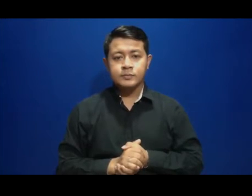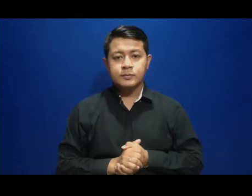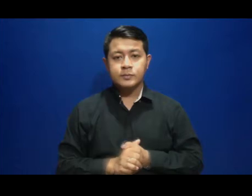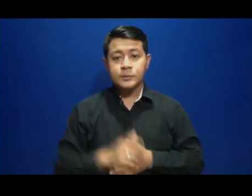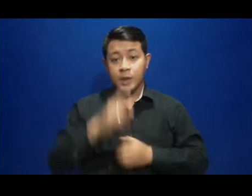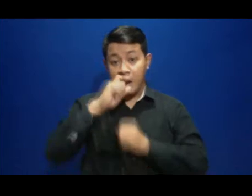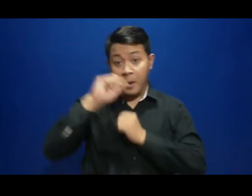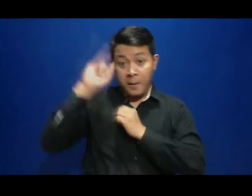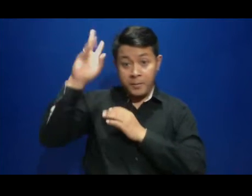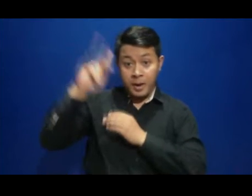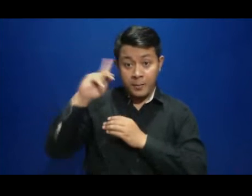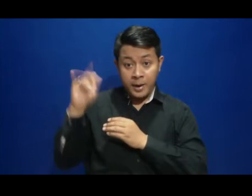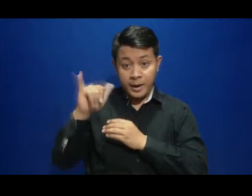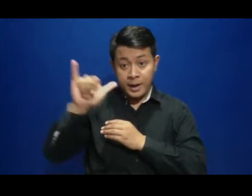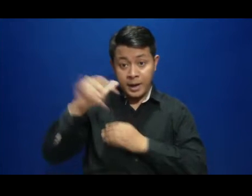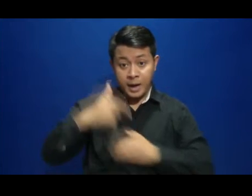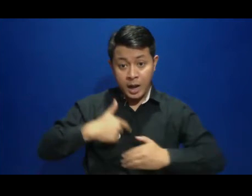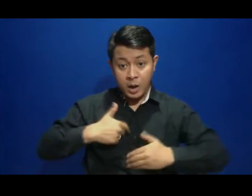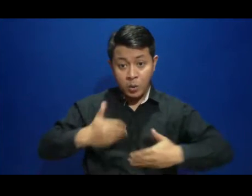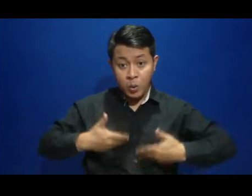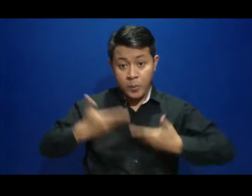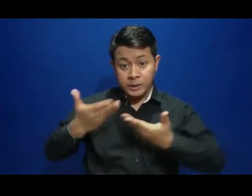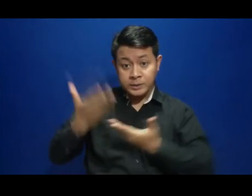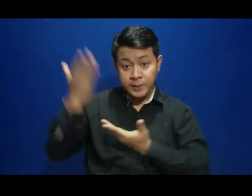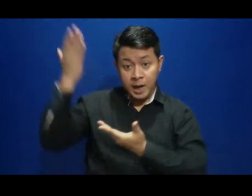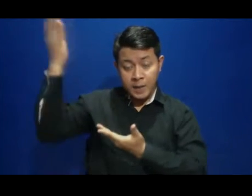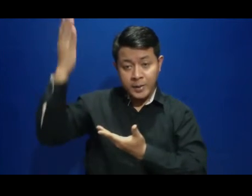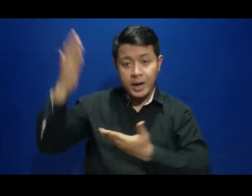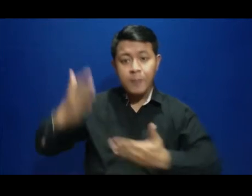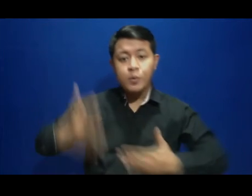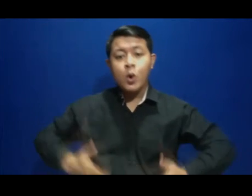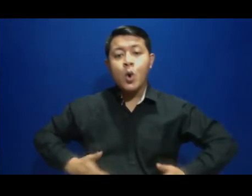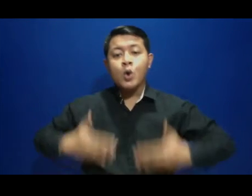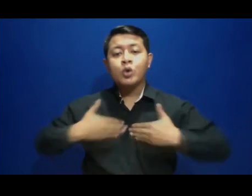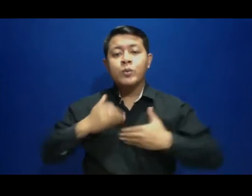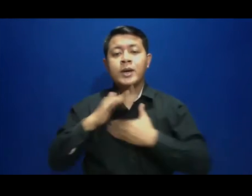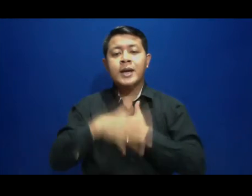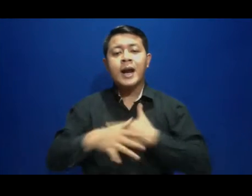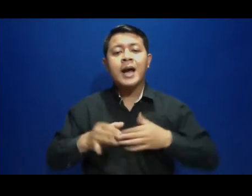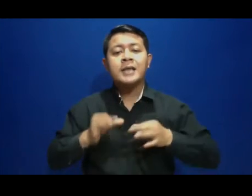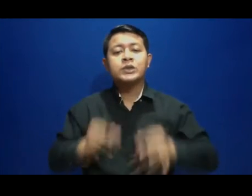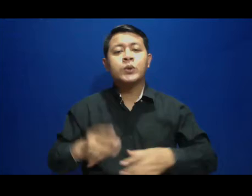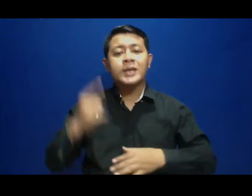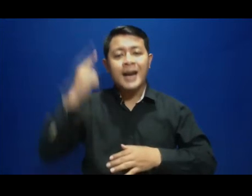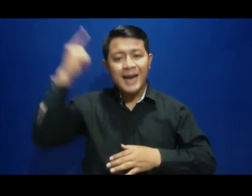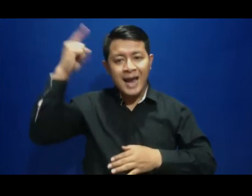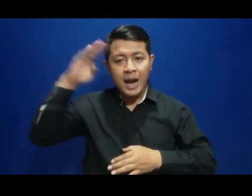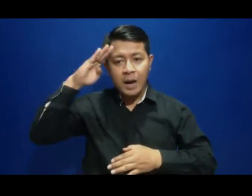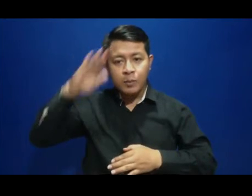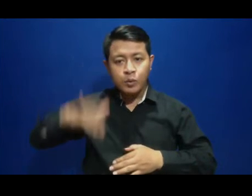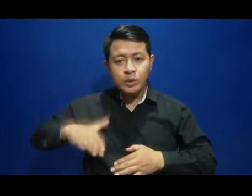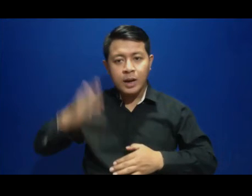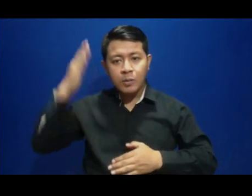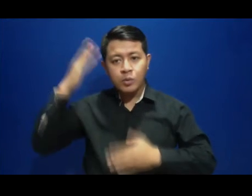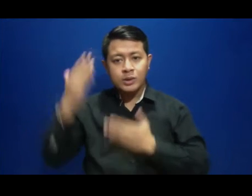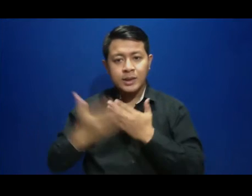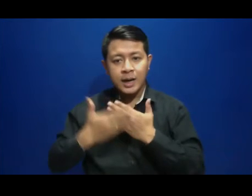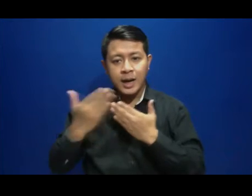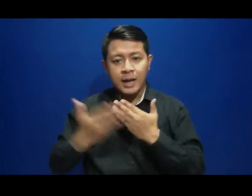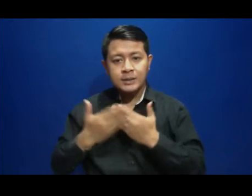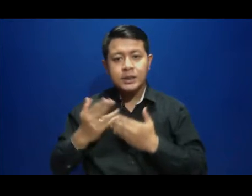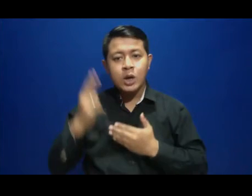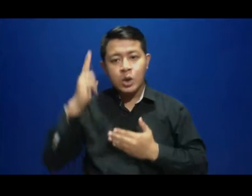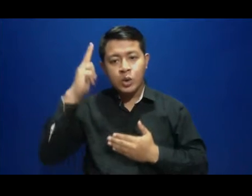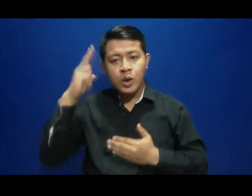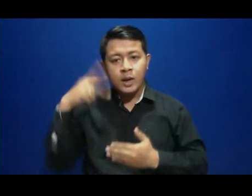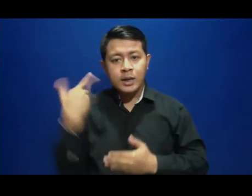Bapa yang kekal, kupersembahkan kepadamu tubuh dan darah, jiwa dan kealahan Putra-Mu terkasih, Tuhan kami